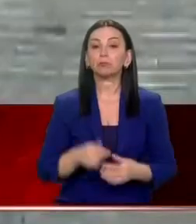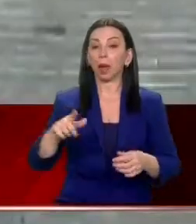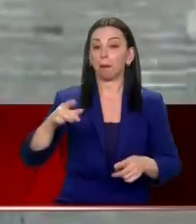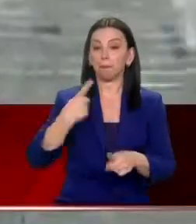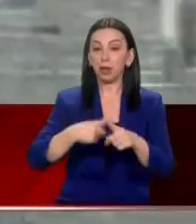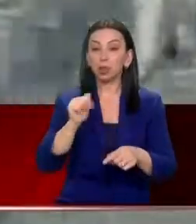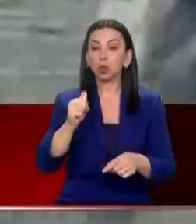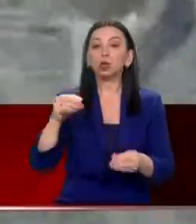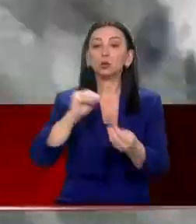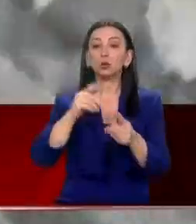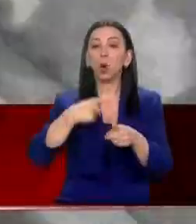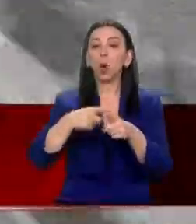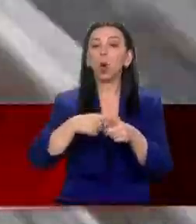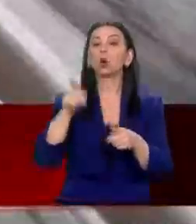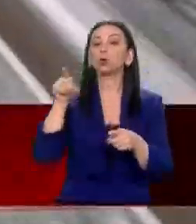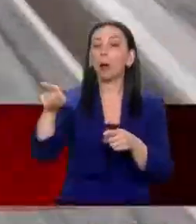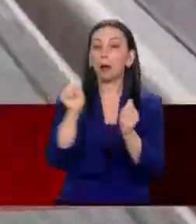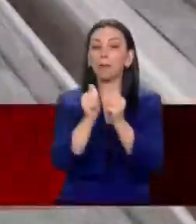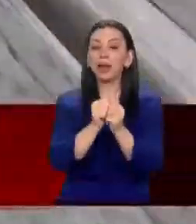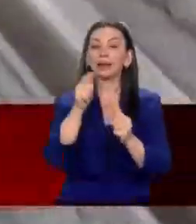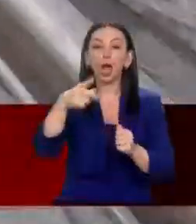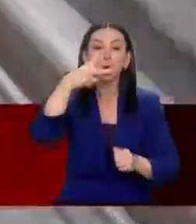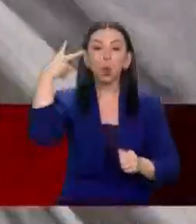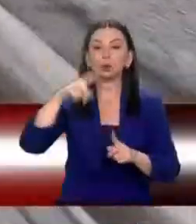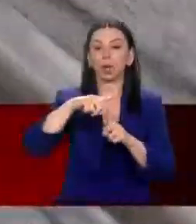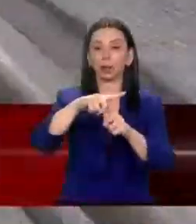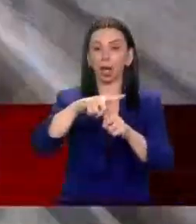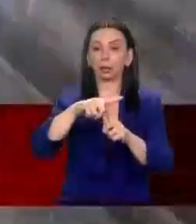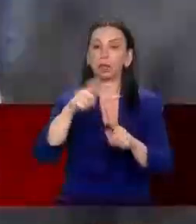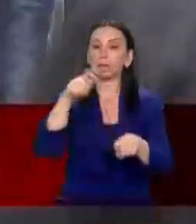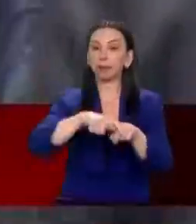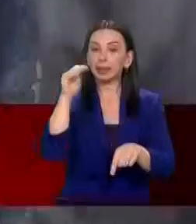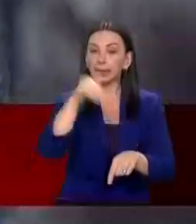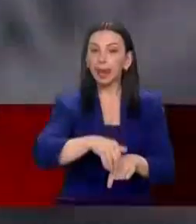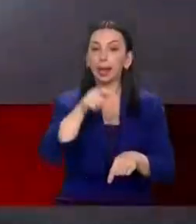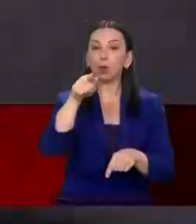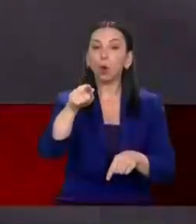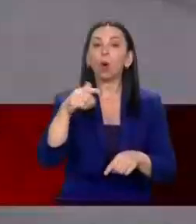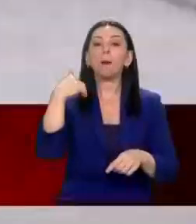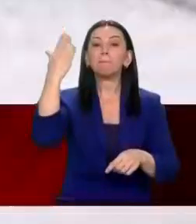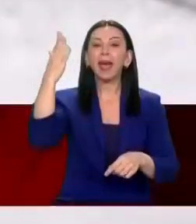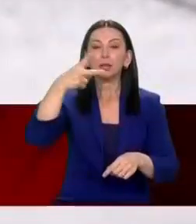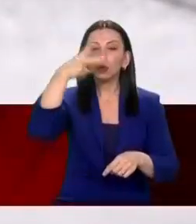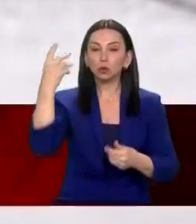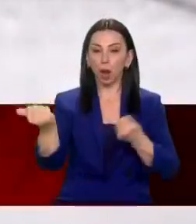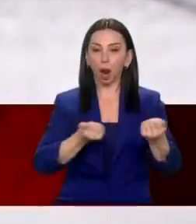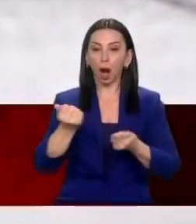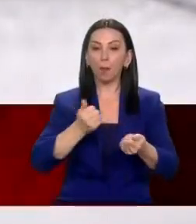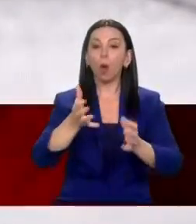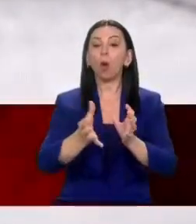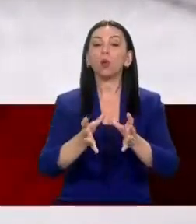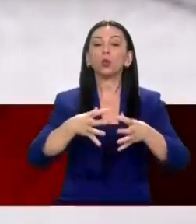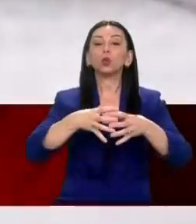Pazar günü suçu ortağı terörist Bilal Hasan'la birlikte korsan taksiyle geldi Ahlam Albaşır. O beyaz korsan aracın direksiyonunda örgüt